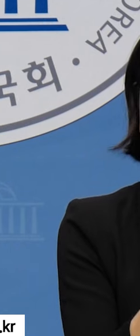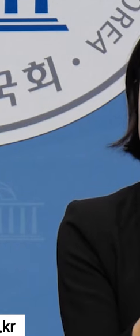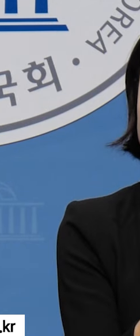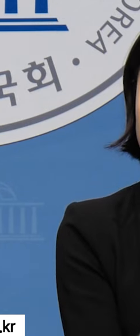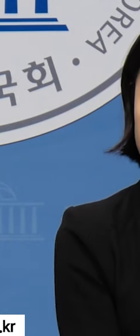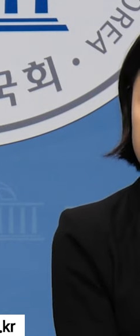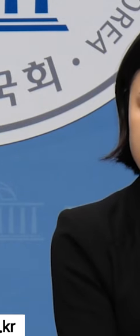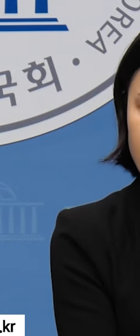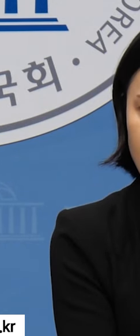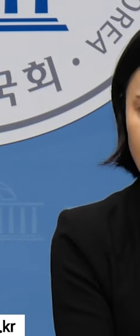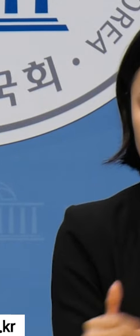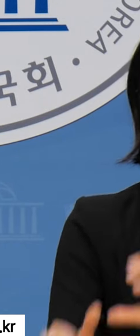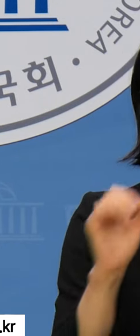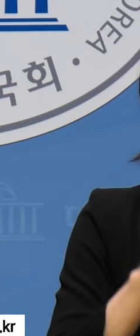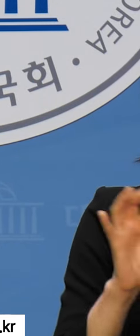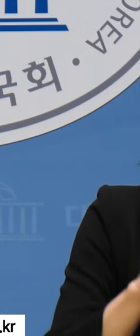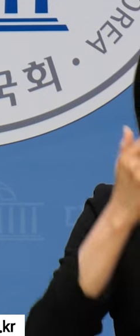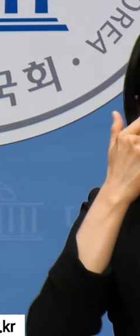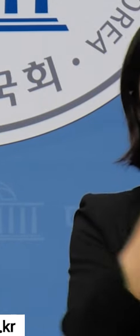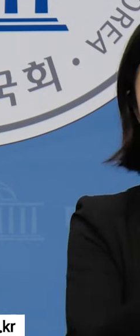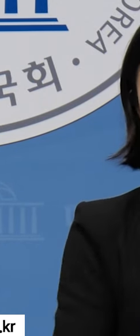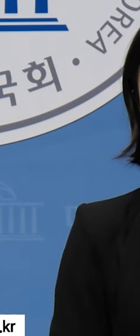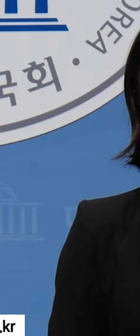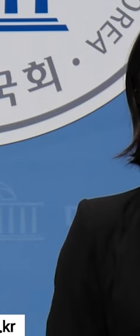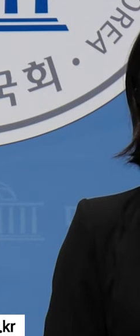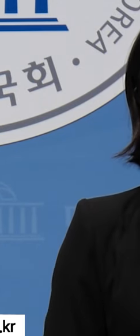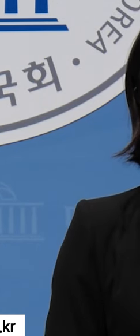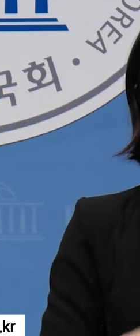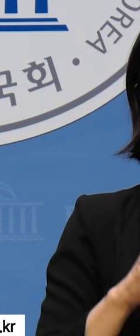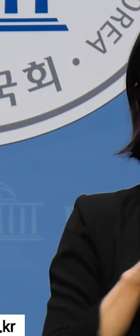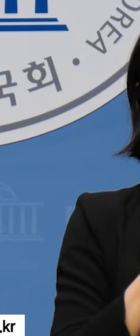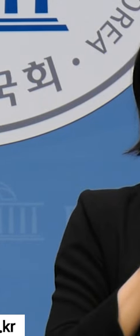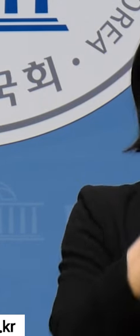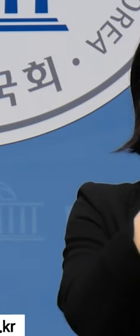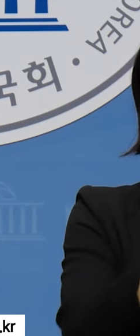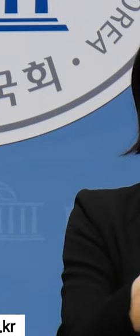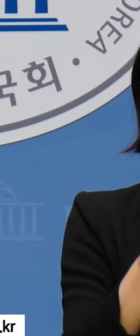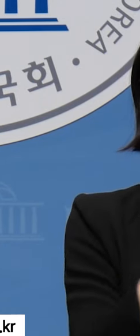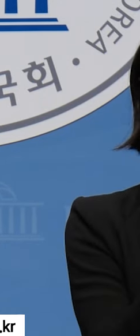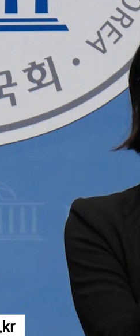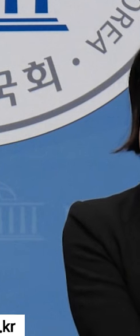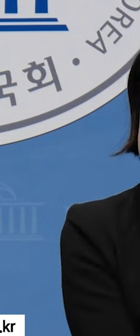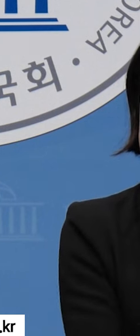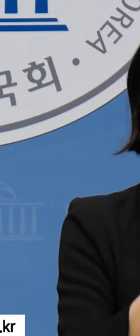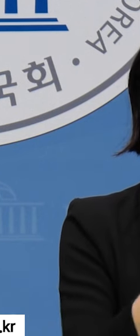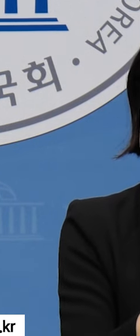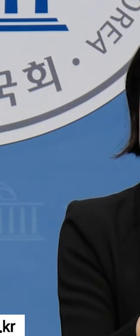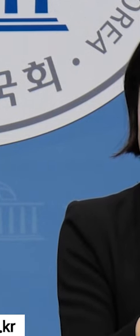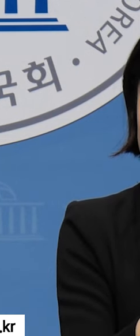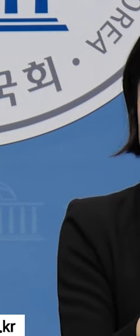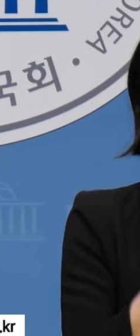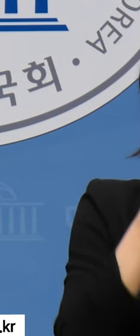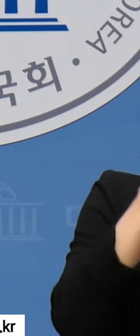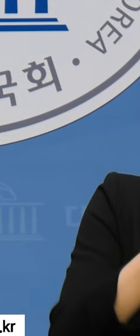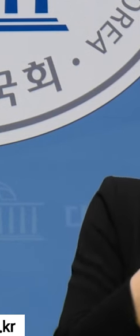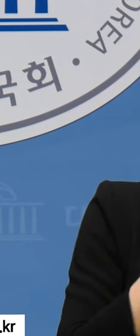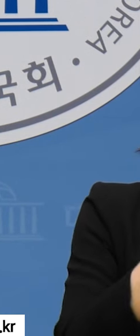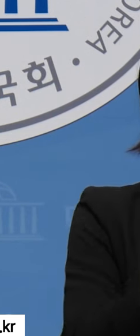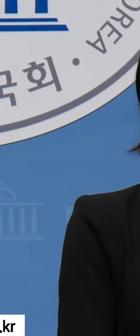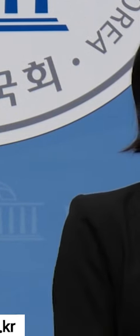있었는 말입니까 국정원 댓글조작 수사를 지휘했던 윤석 대통령이